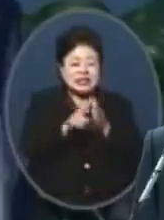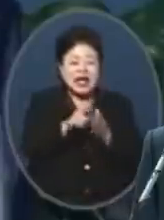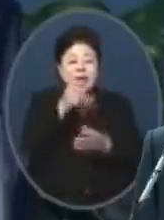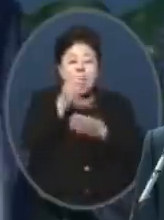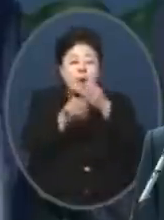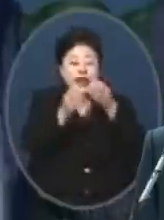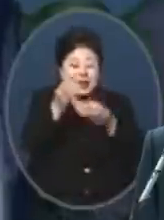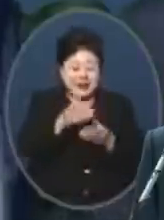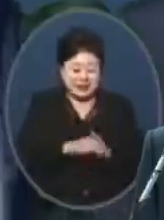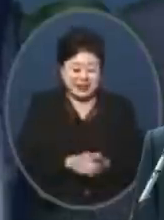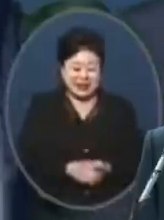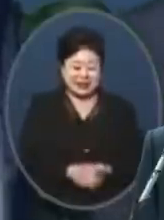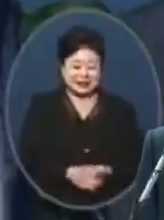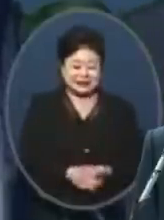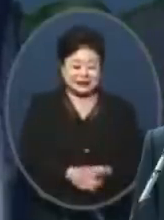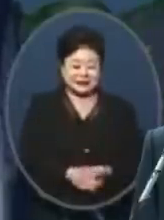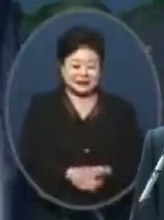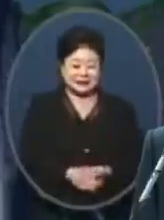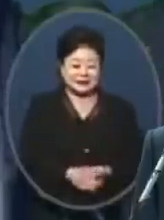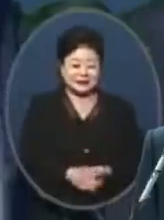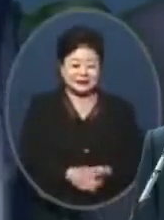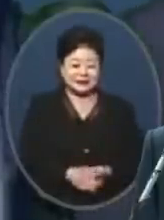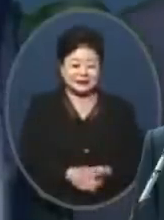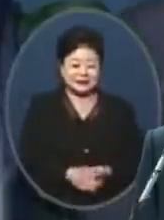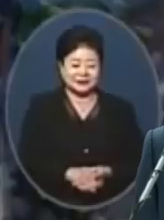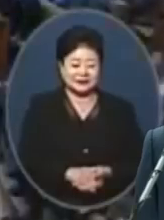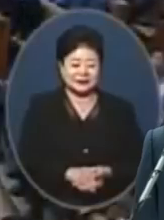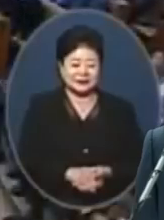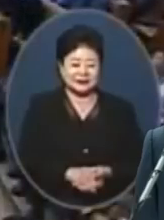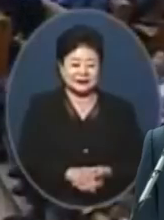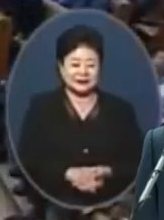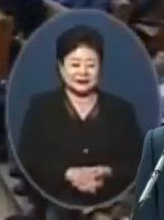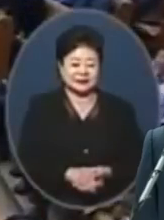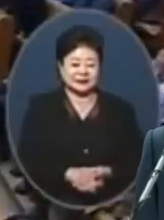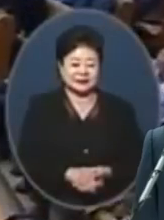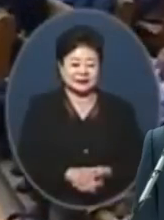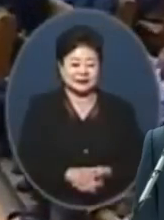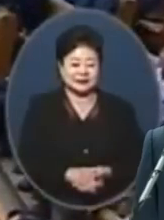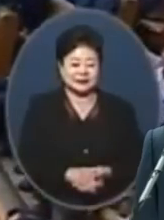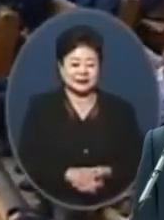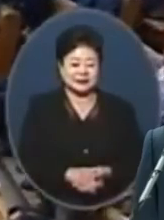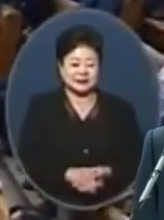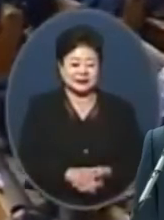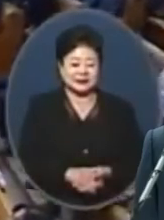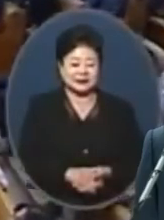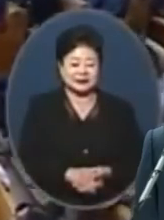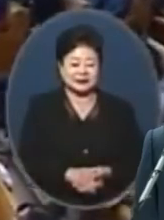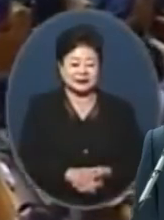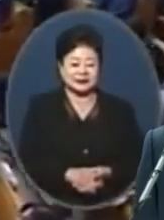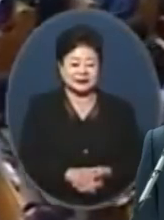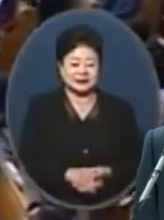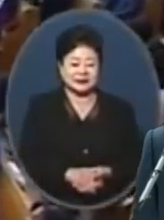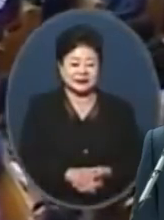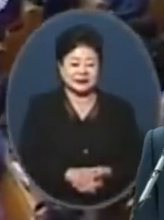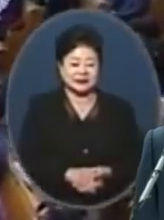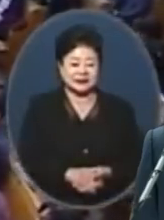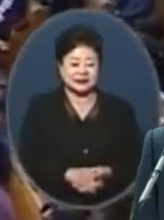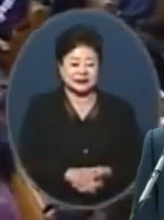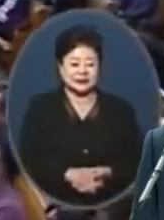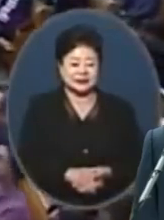것입니다. So through your mouth confession, you have to keep confessing so you can encourage yourself.